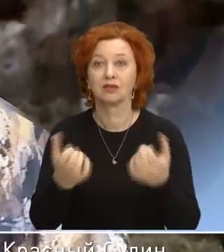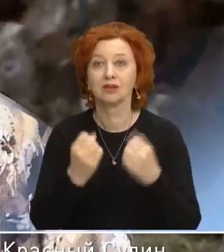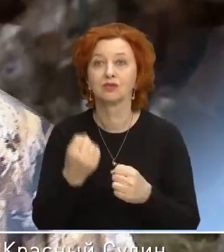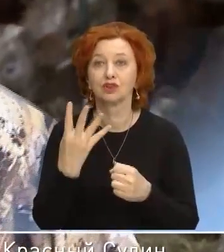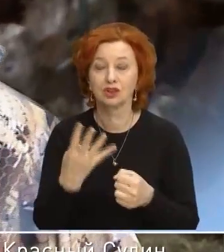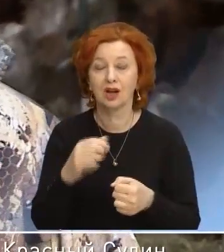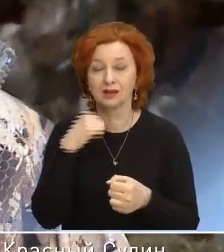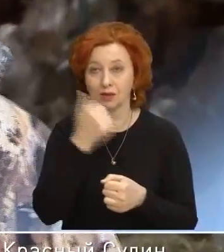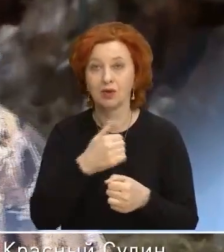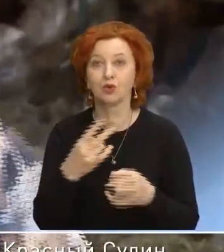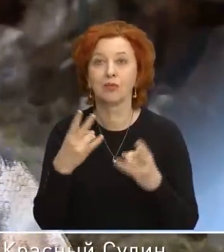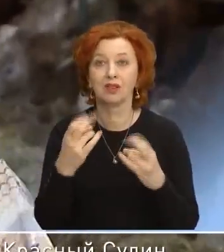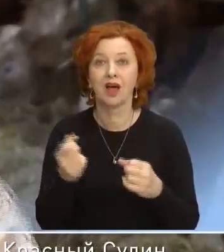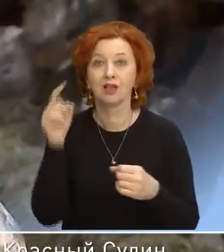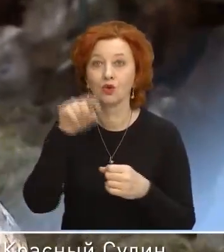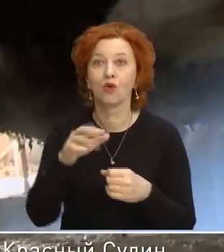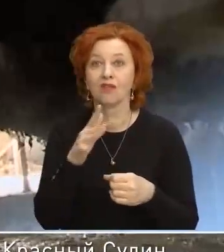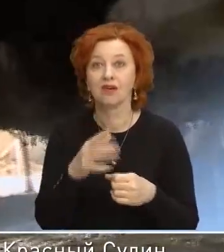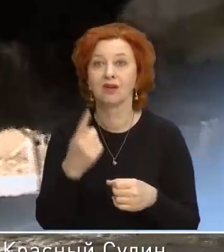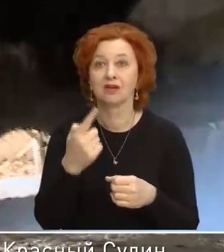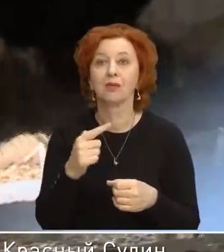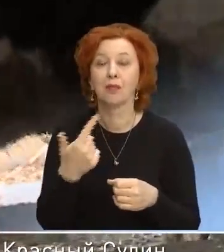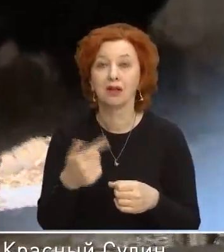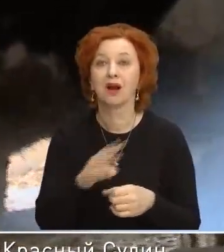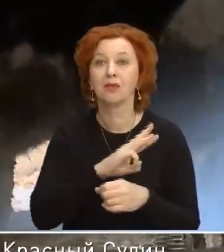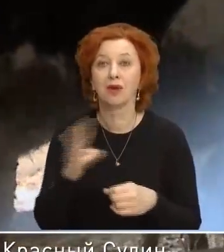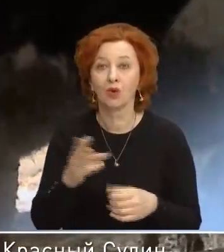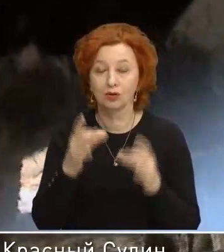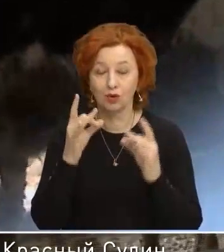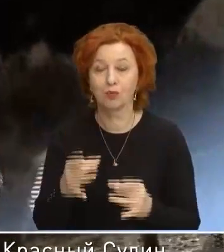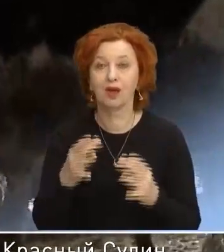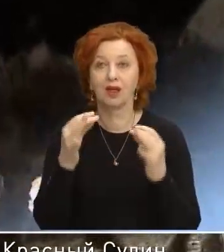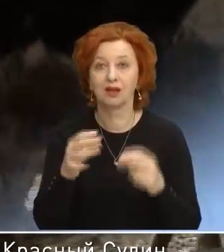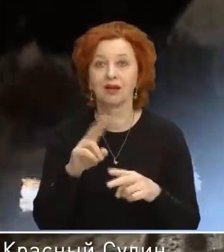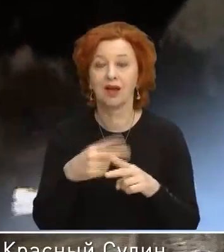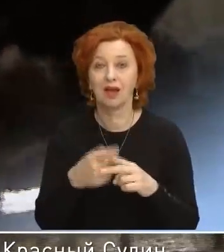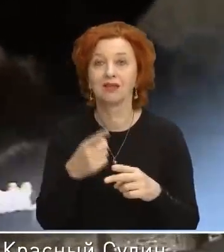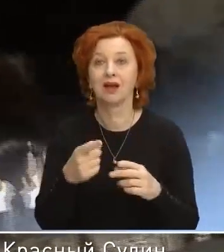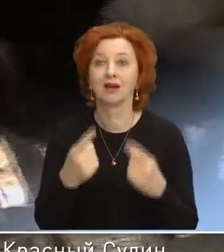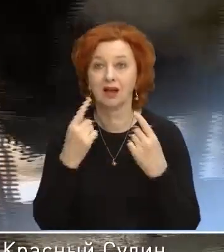2014 году. На то время это было 1,5 миллиона рублей. Но этого как бы